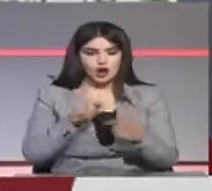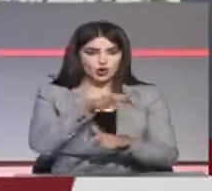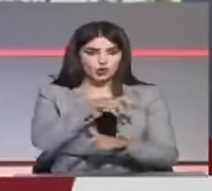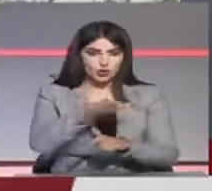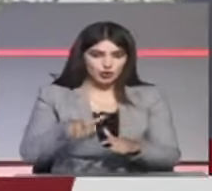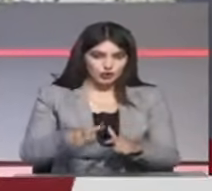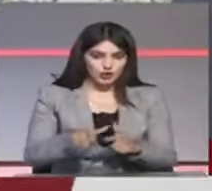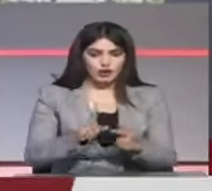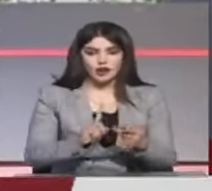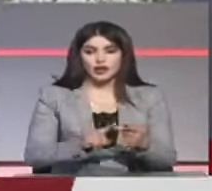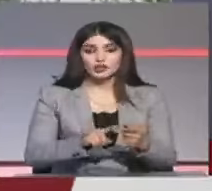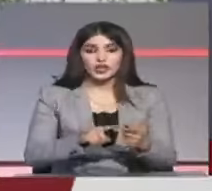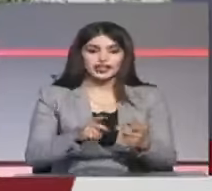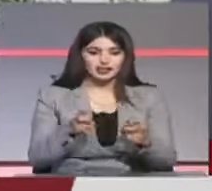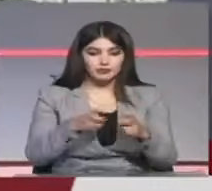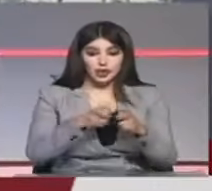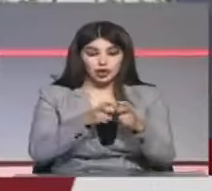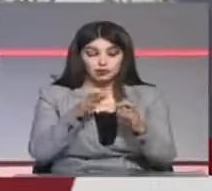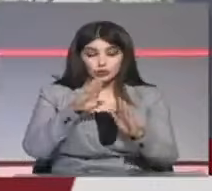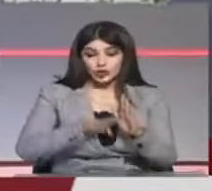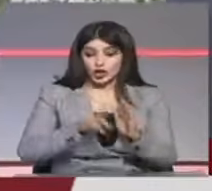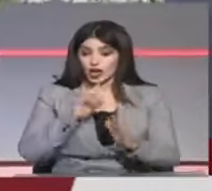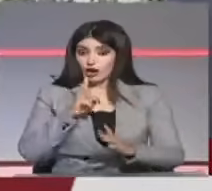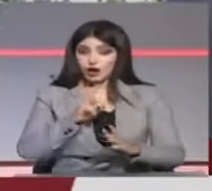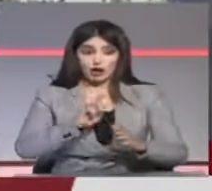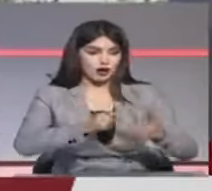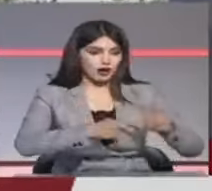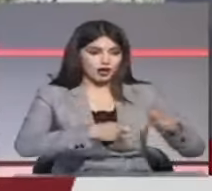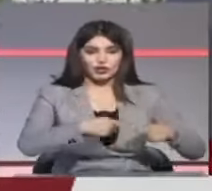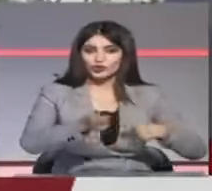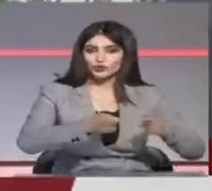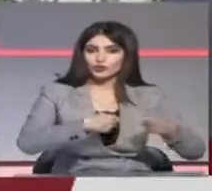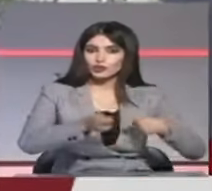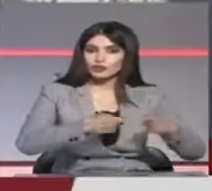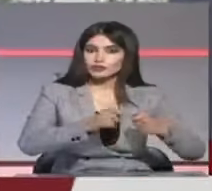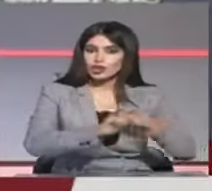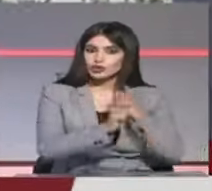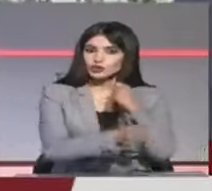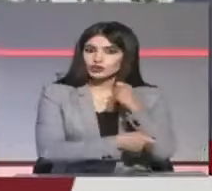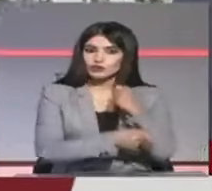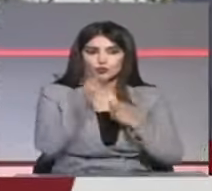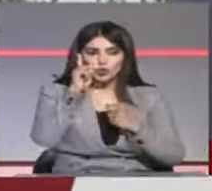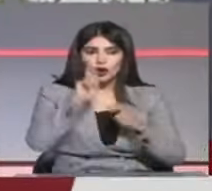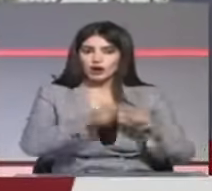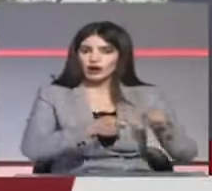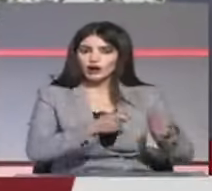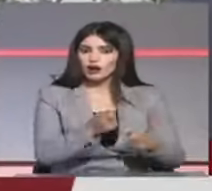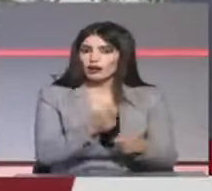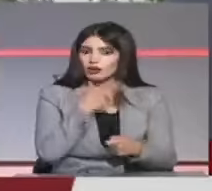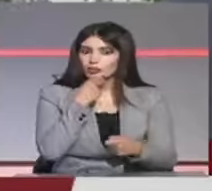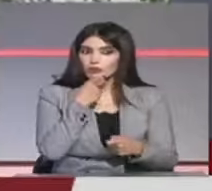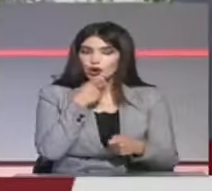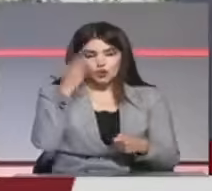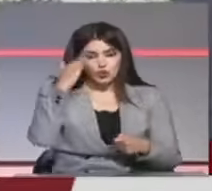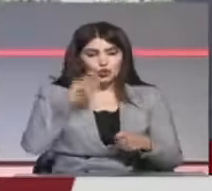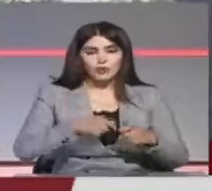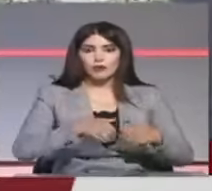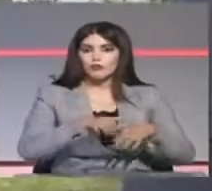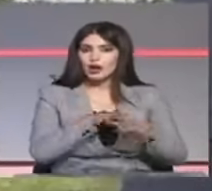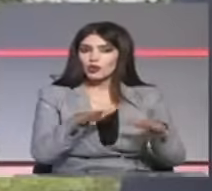وعندنا حبينا الاسعار لكن في القرار هذا معاش نضبط الاسعار في سوق اسبوعي سوق اسبوعي فضاء